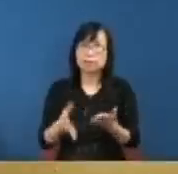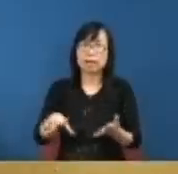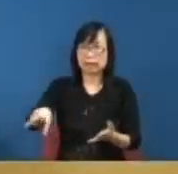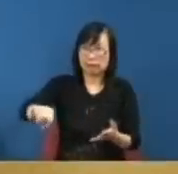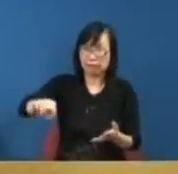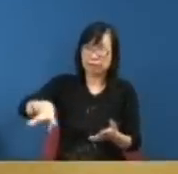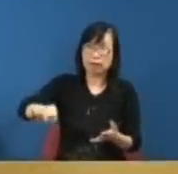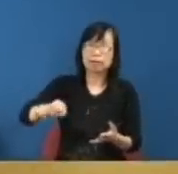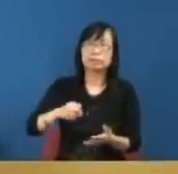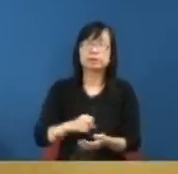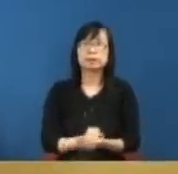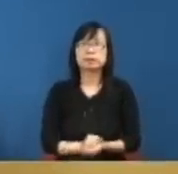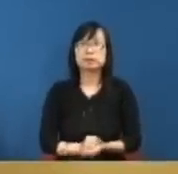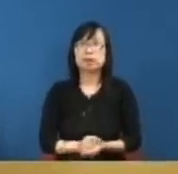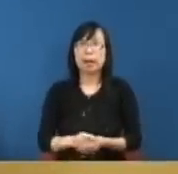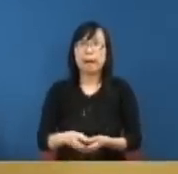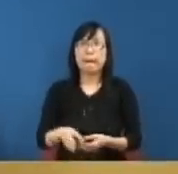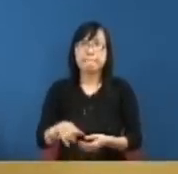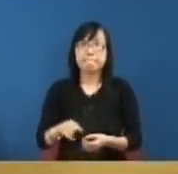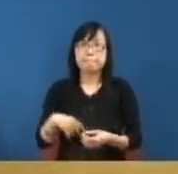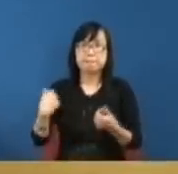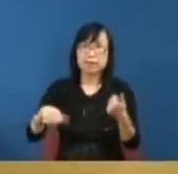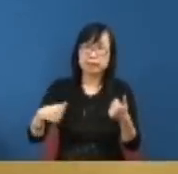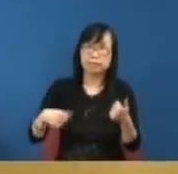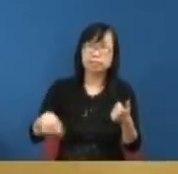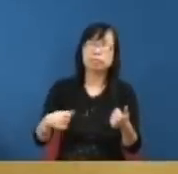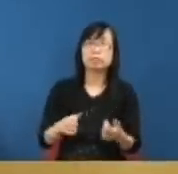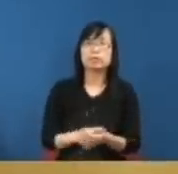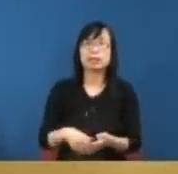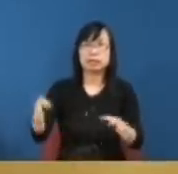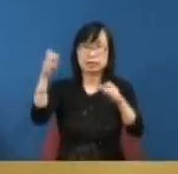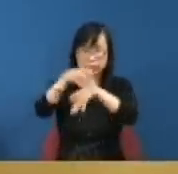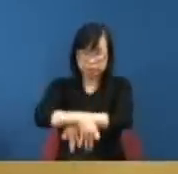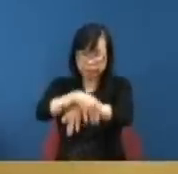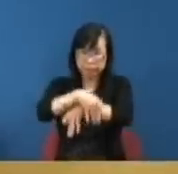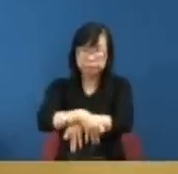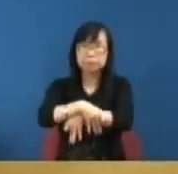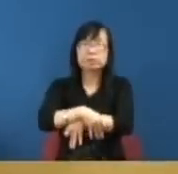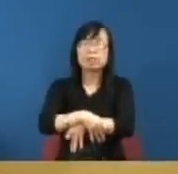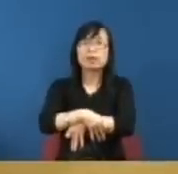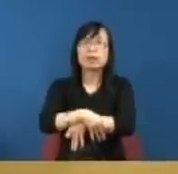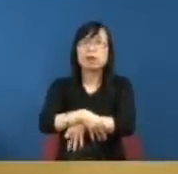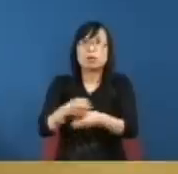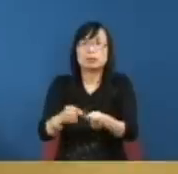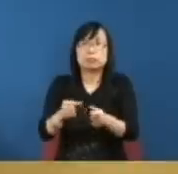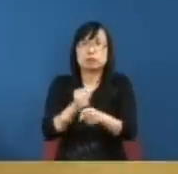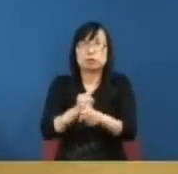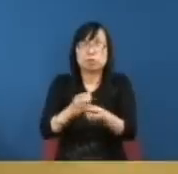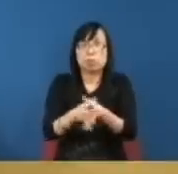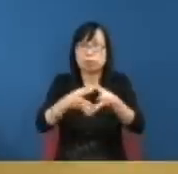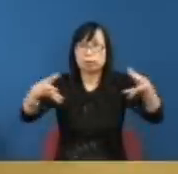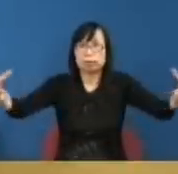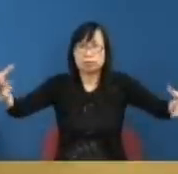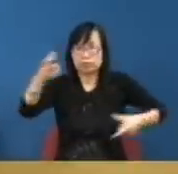大同佢墨西哥同佢已經簽訂咗呢個貿易協定，造成一個更加大嘅經濟區咧，一定